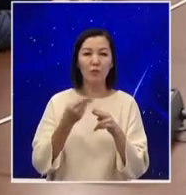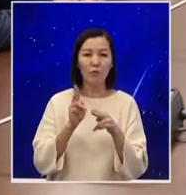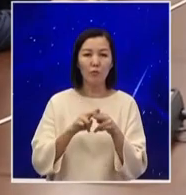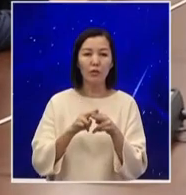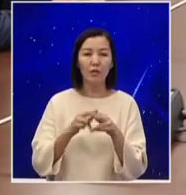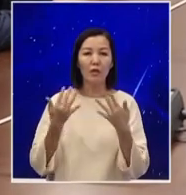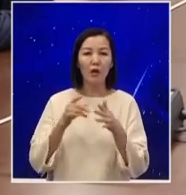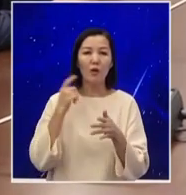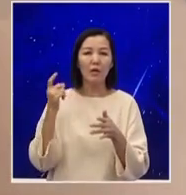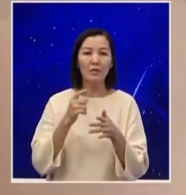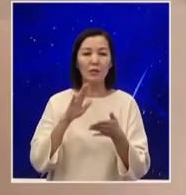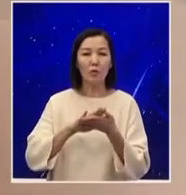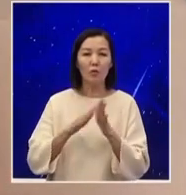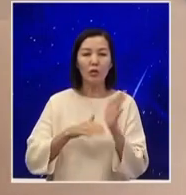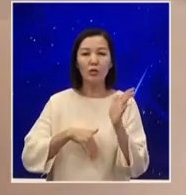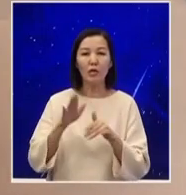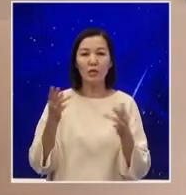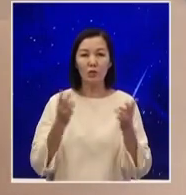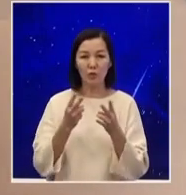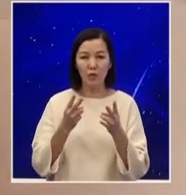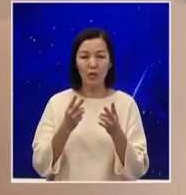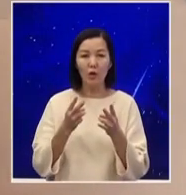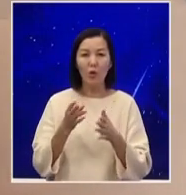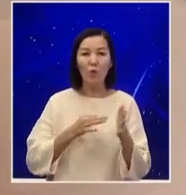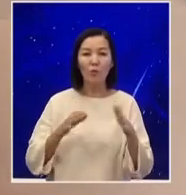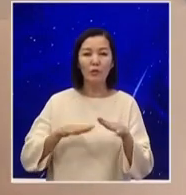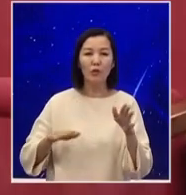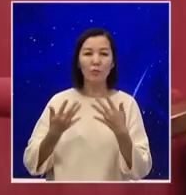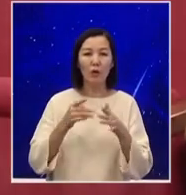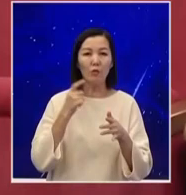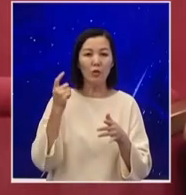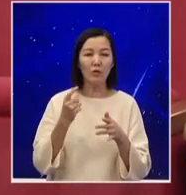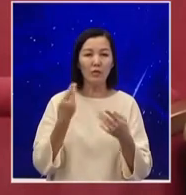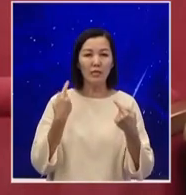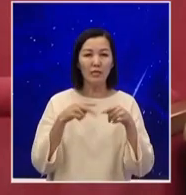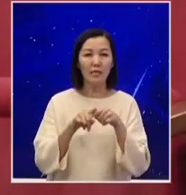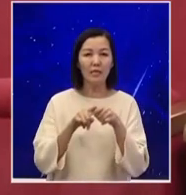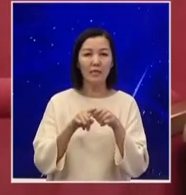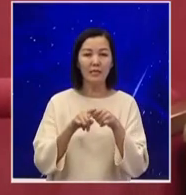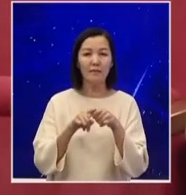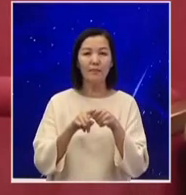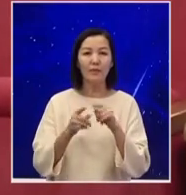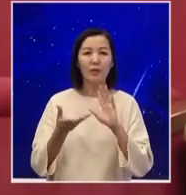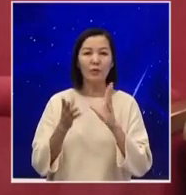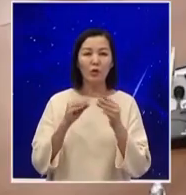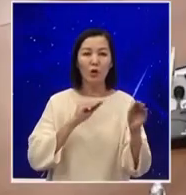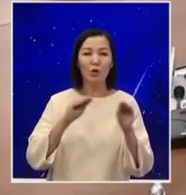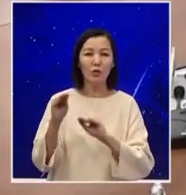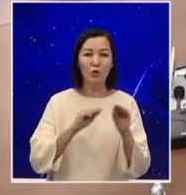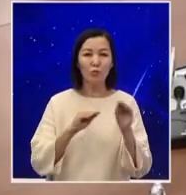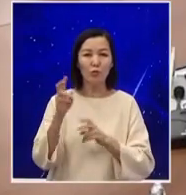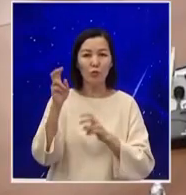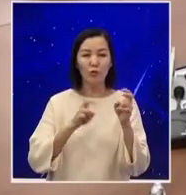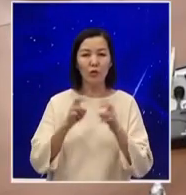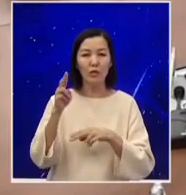болғандықтан шаруаларға қолайлы жағдай жасалды. Ол облыс аумағында ауыл шаруашылығы техникасын құрастыру бойынша